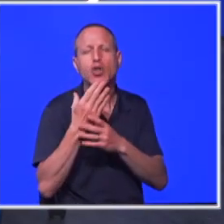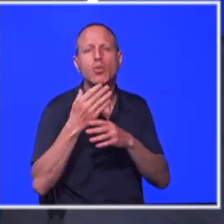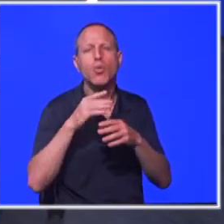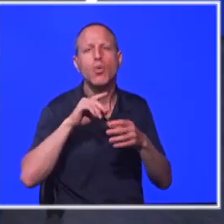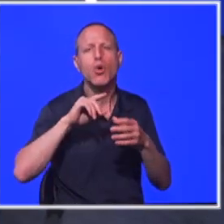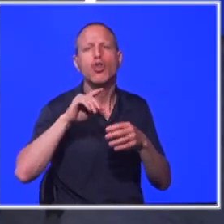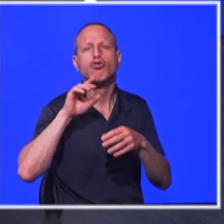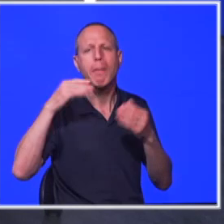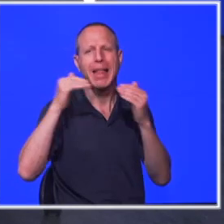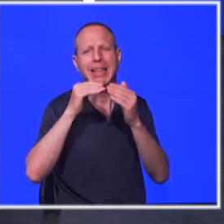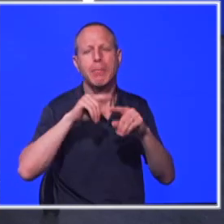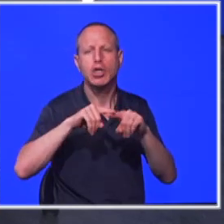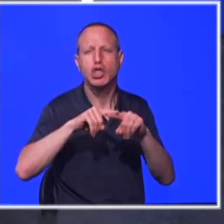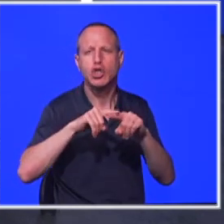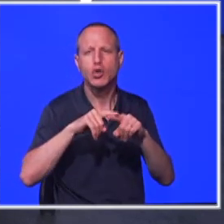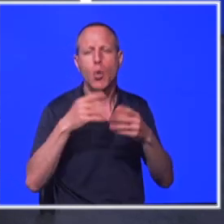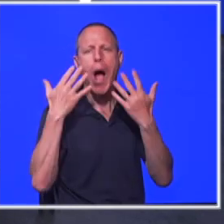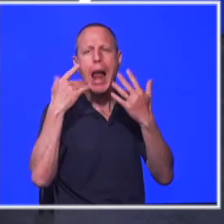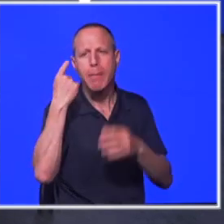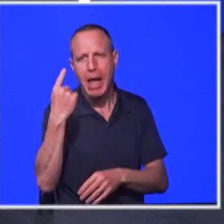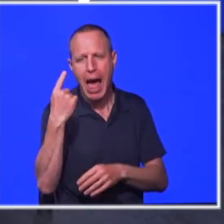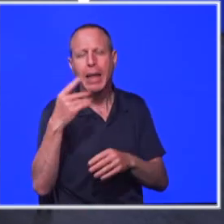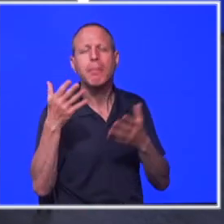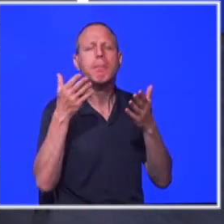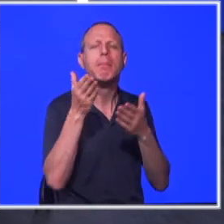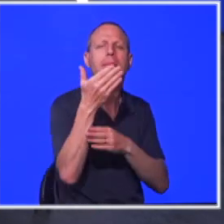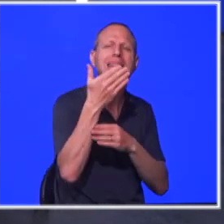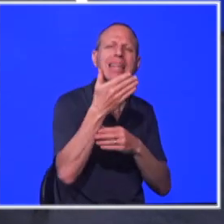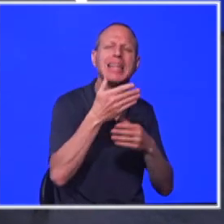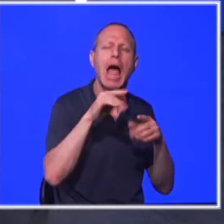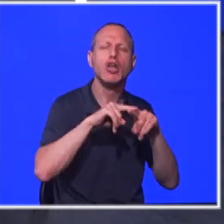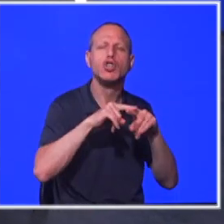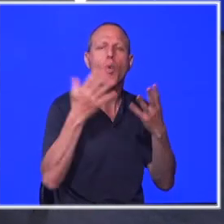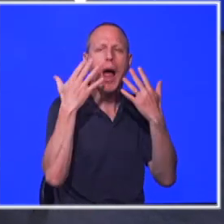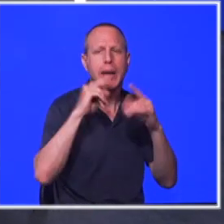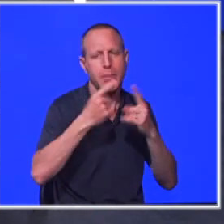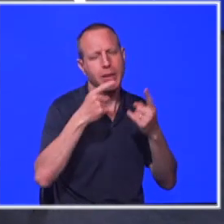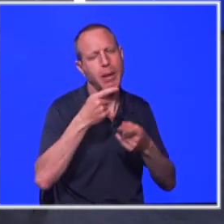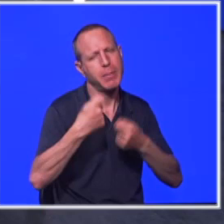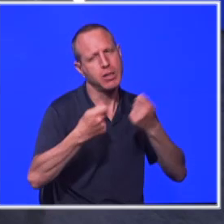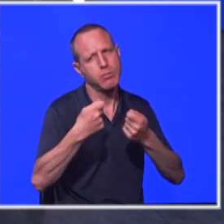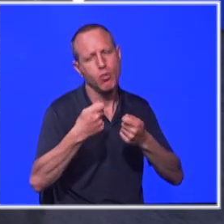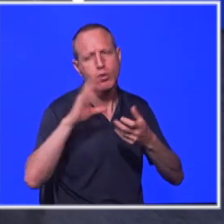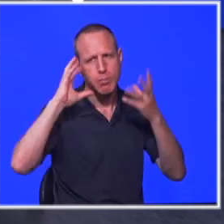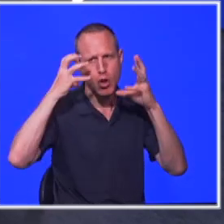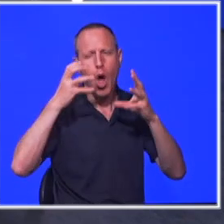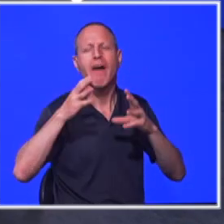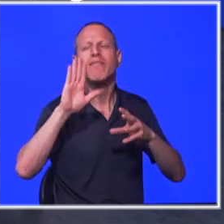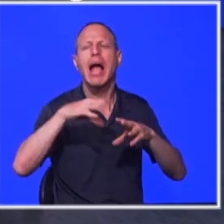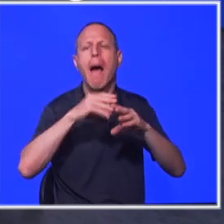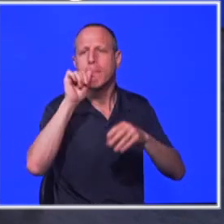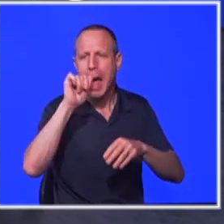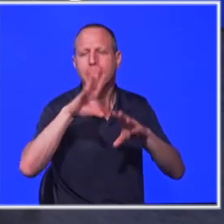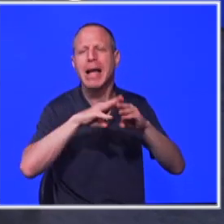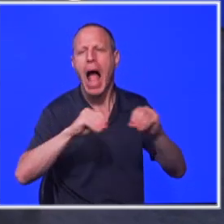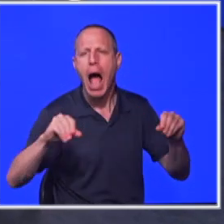אחד במדינה עם סוג אקלים אחר, יוצר בעצם בזבוז משאבים מטורף, גם במים, גם בקרקע, גם בכסף, גם בעצם